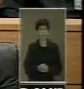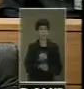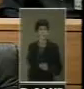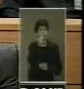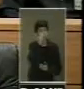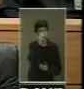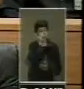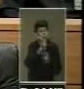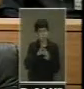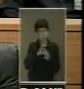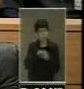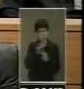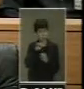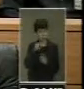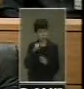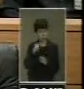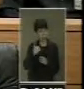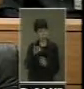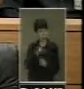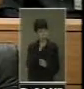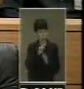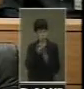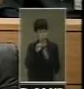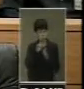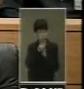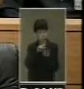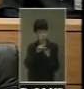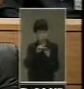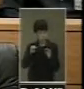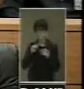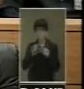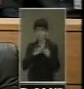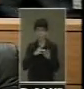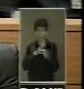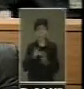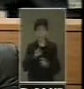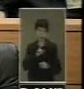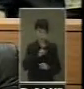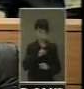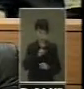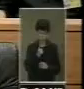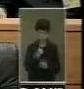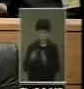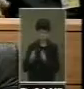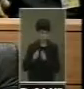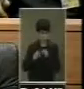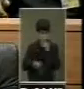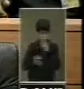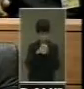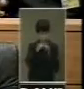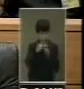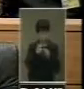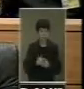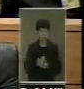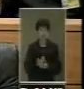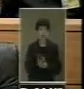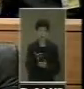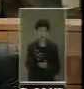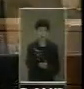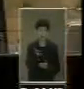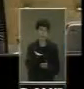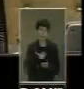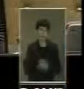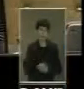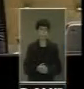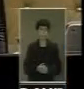ราะว่าท่านสสอนุดิษฐ์นั้นบอกว่าถ้าเกินไปหน่อยก็ไม่เป็นไรครับและท่านรับผิดชอบขอเรียนท่านนะครับ ครับเชิญ